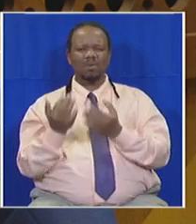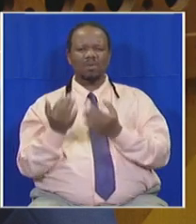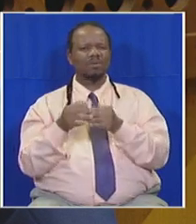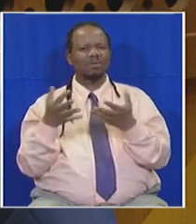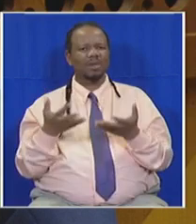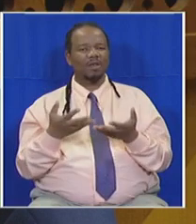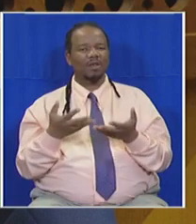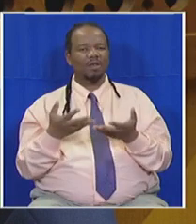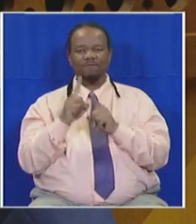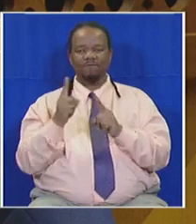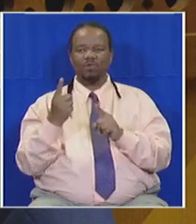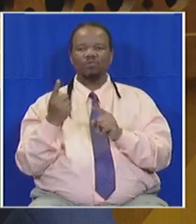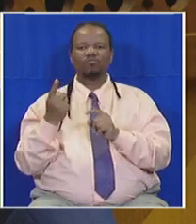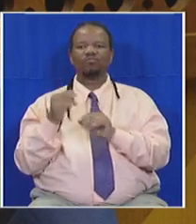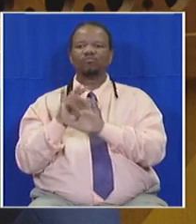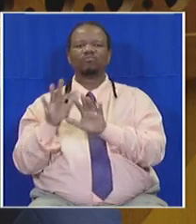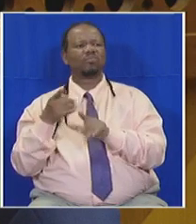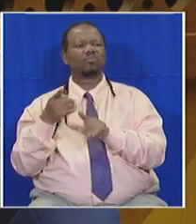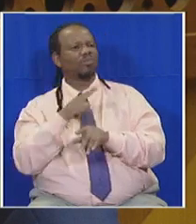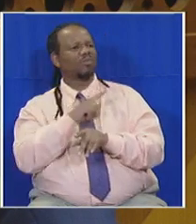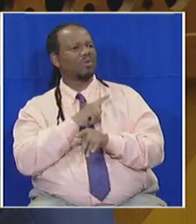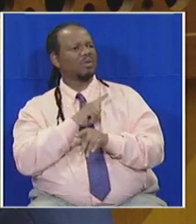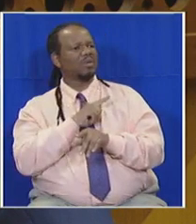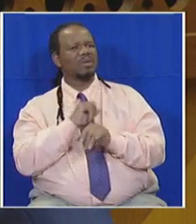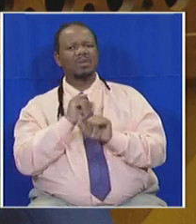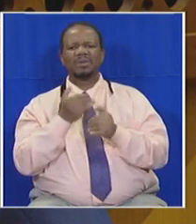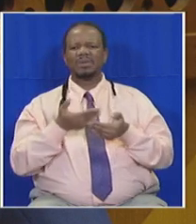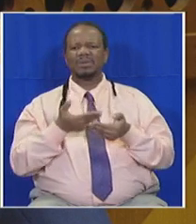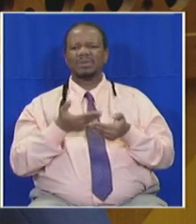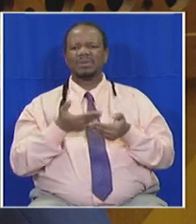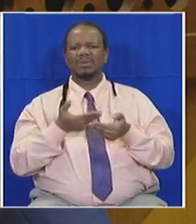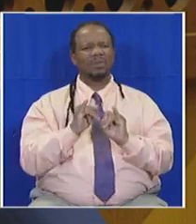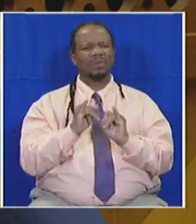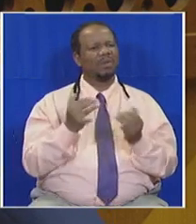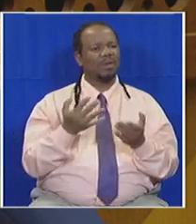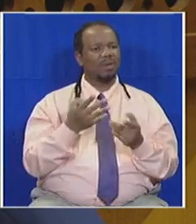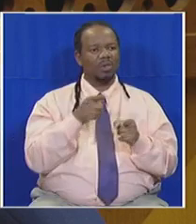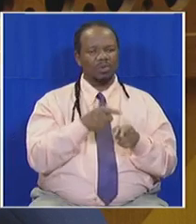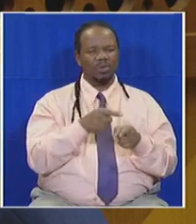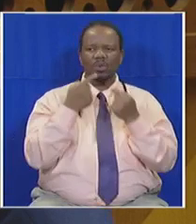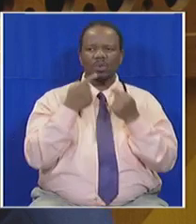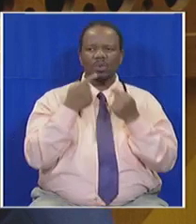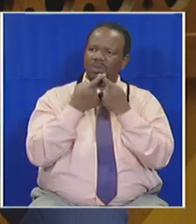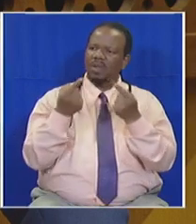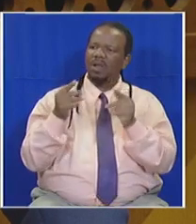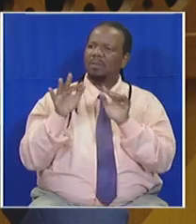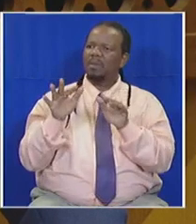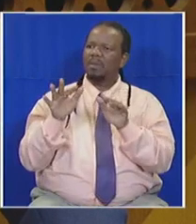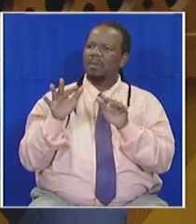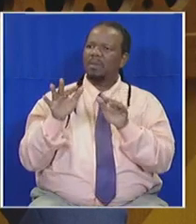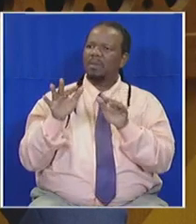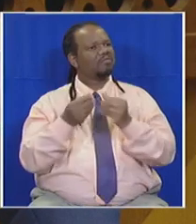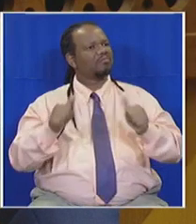teen swak dienslewering. Maar u wil vir Suid-Afrika kom vertel dit gaan baie goed. En die verdere gevolg